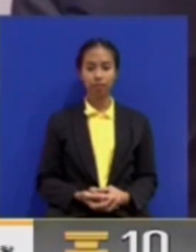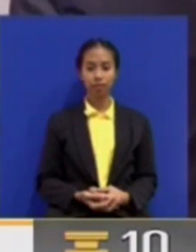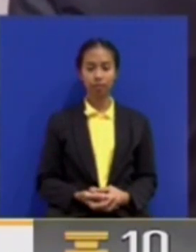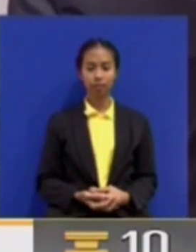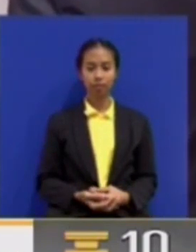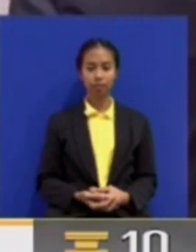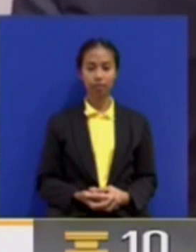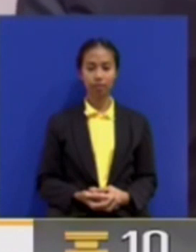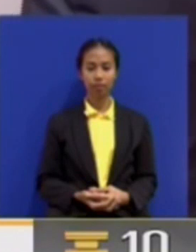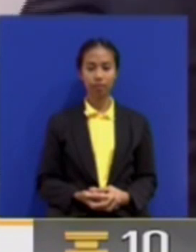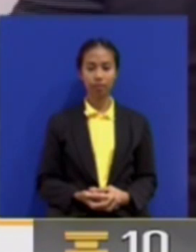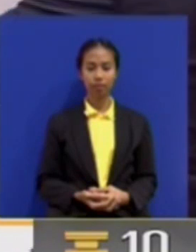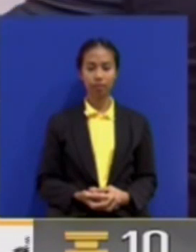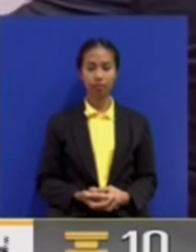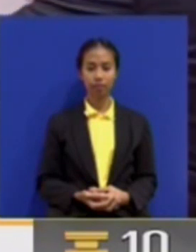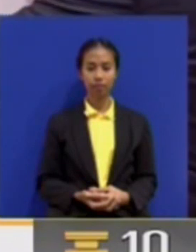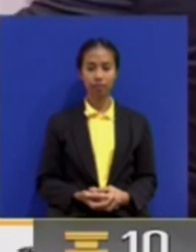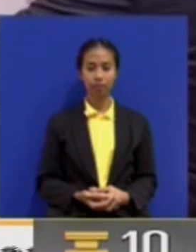258ลบ103ได้